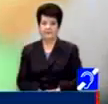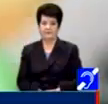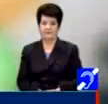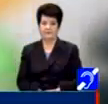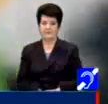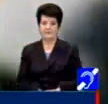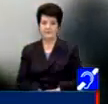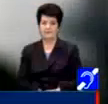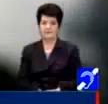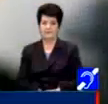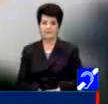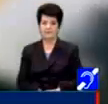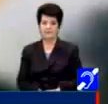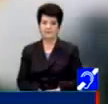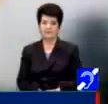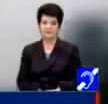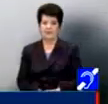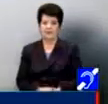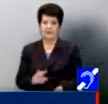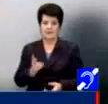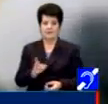Și cumva pentru punguța asta trebuie să plătești ceva în plus?